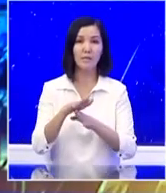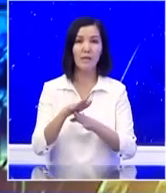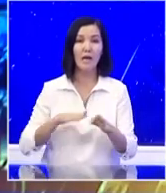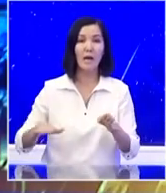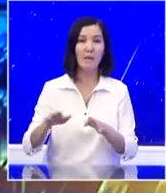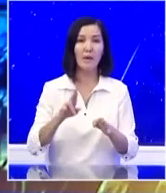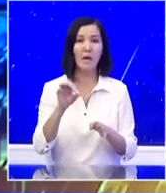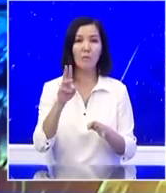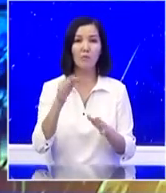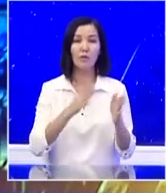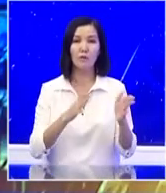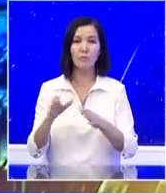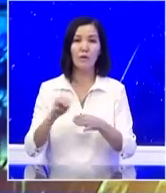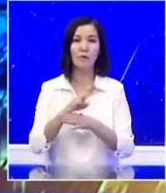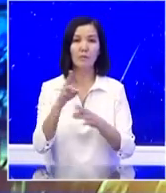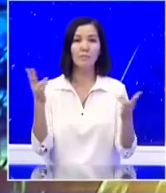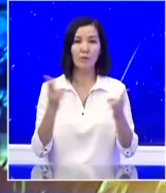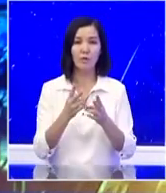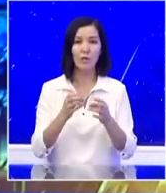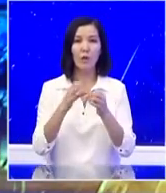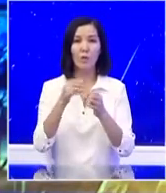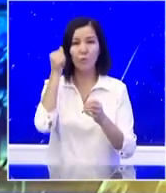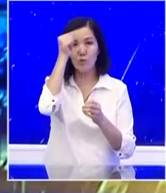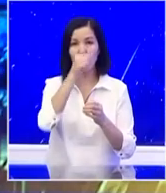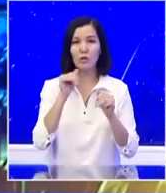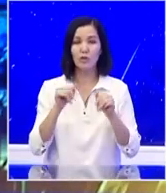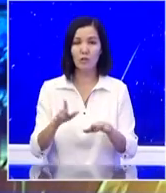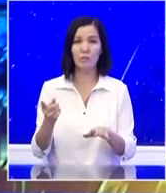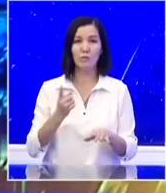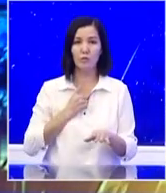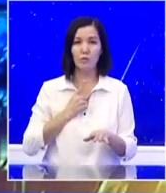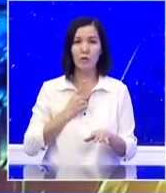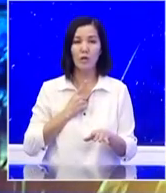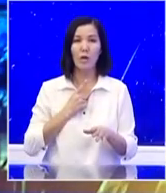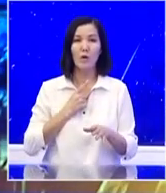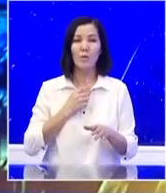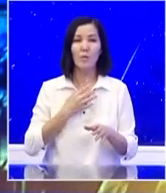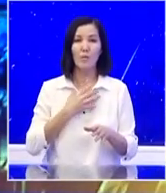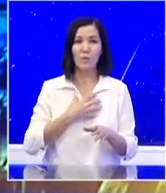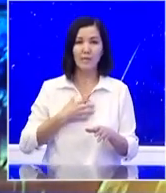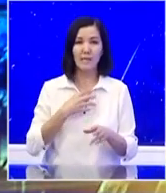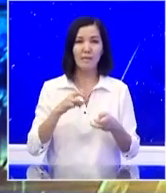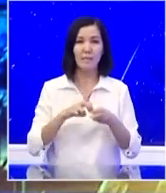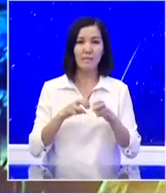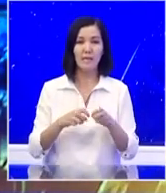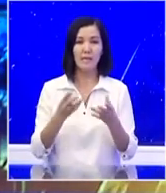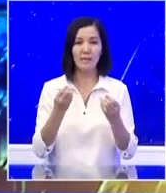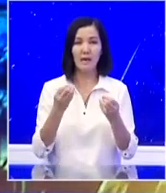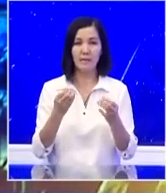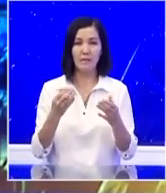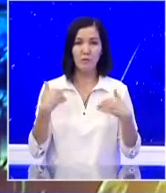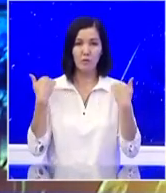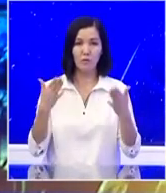үшін аймақ коммуналдық жүйелермен қамтамасыз етілуі қажет. 14 жыл шешімін күткен. Өзекті мәселе жуырда тағы